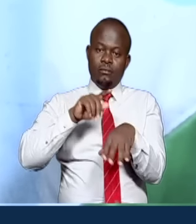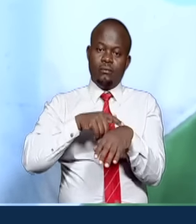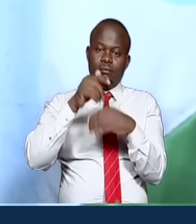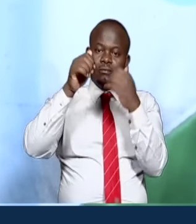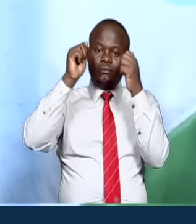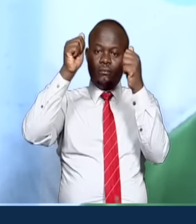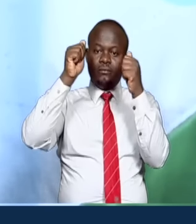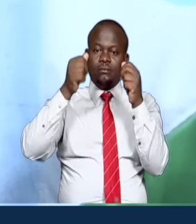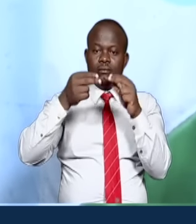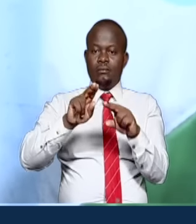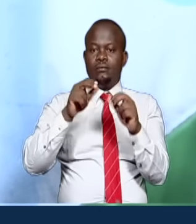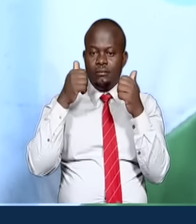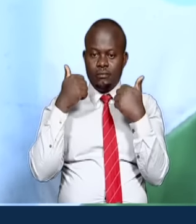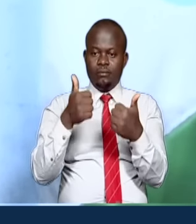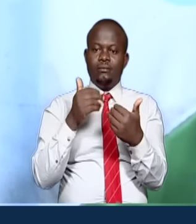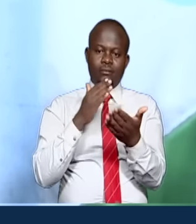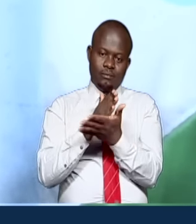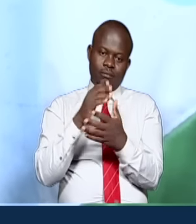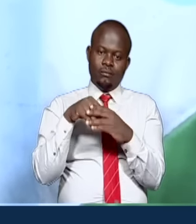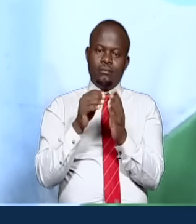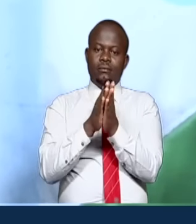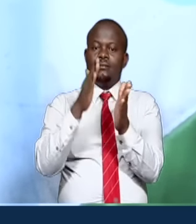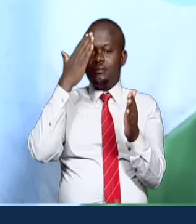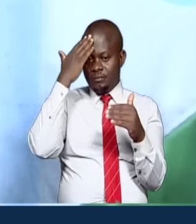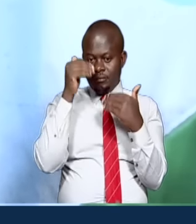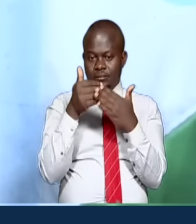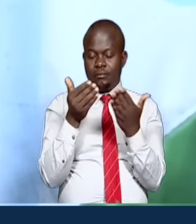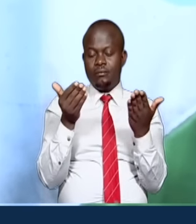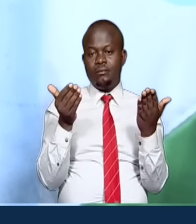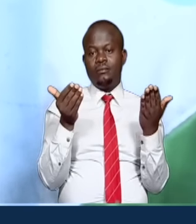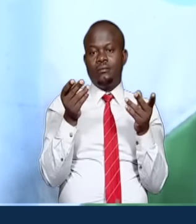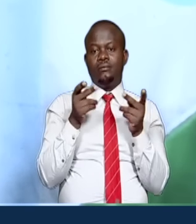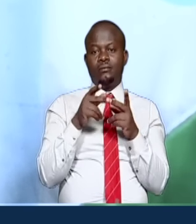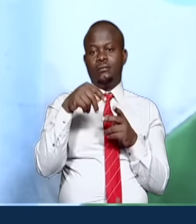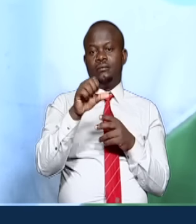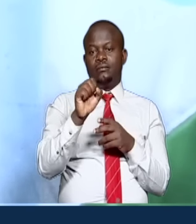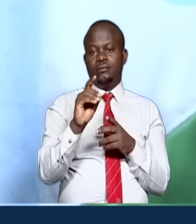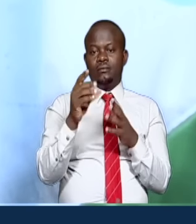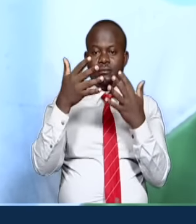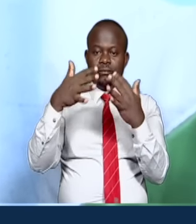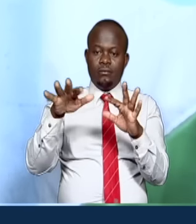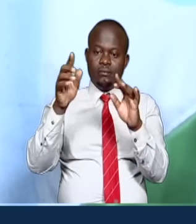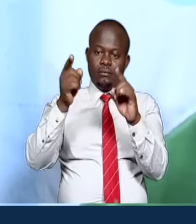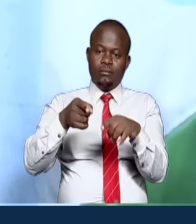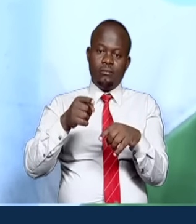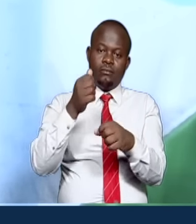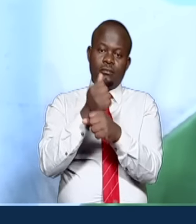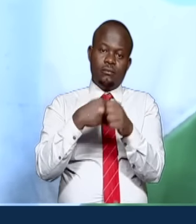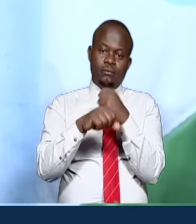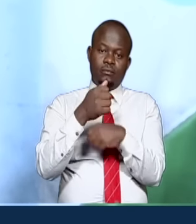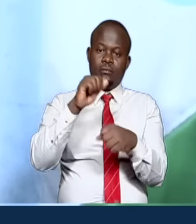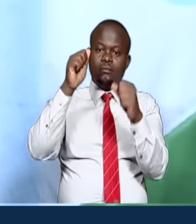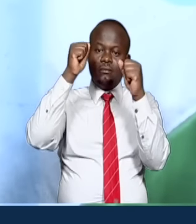kwamamaza yagenze neza rwose muri rusange, kuko aho ishyaka PSD ryagiye rikora ibyokorwa byo